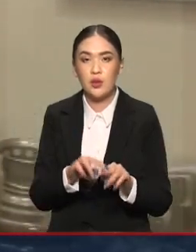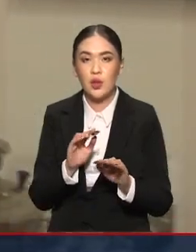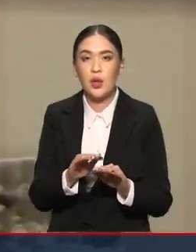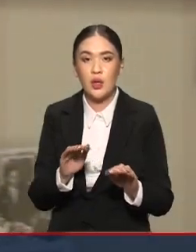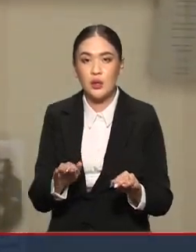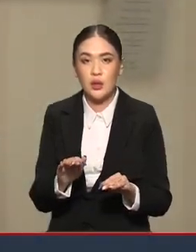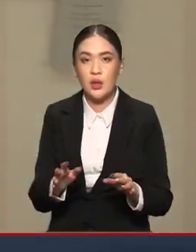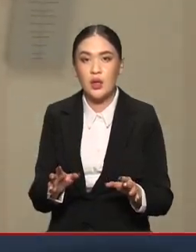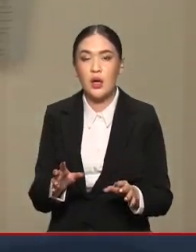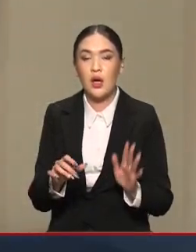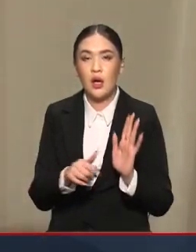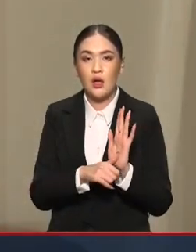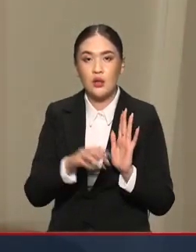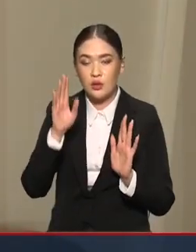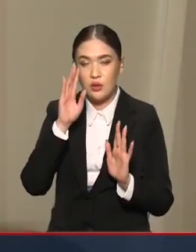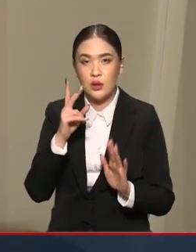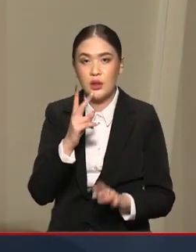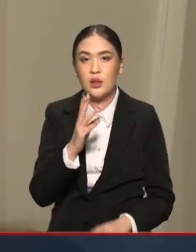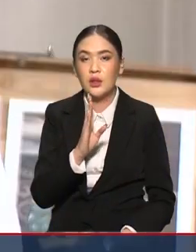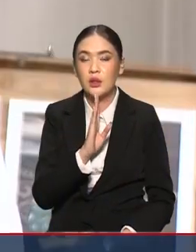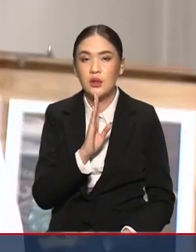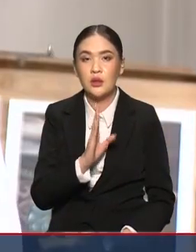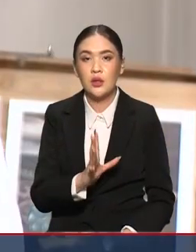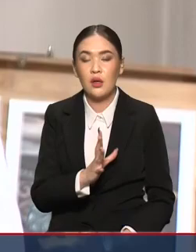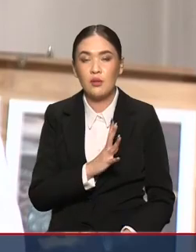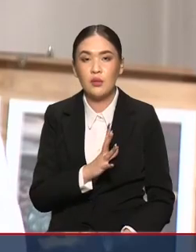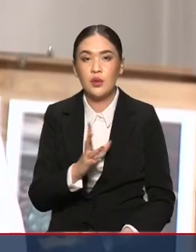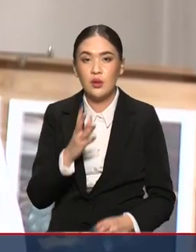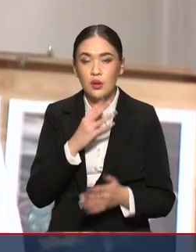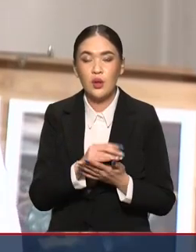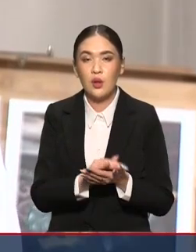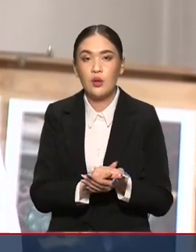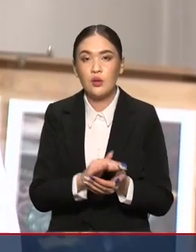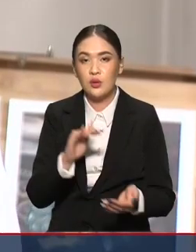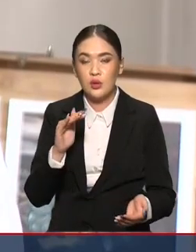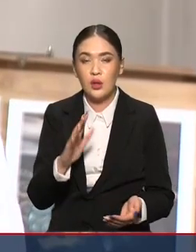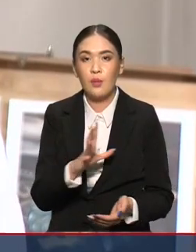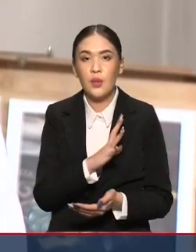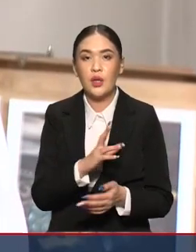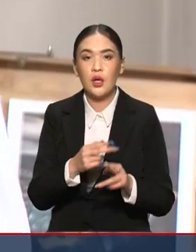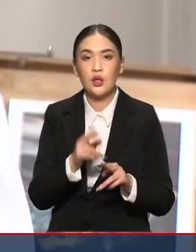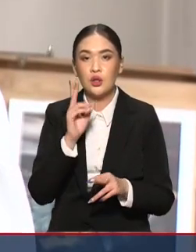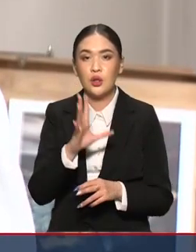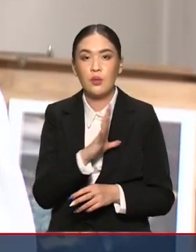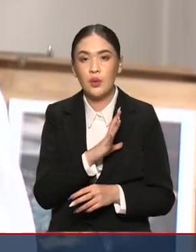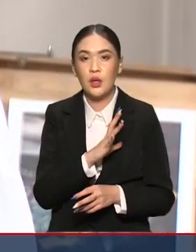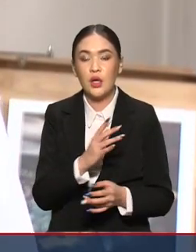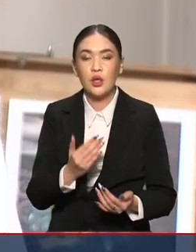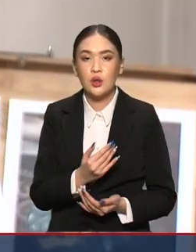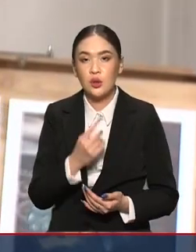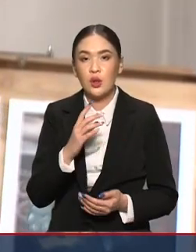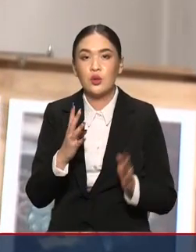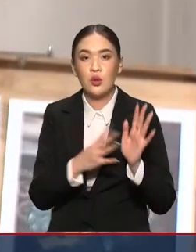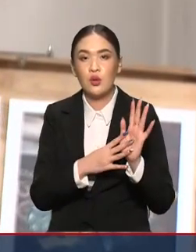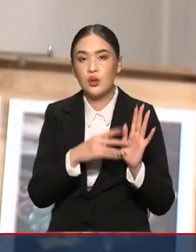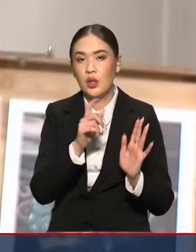шағасымен 6 ұл 2 қыз өзінен туған өсірген, және бір жақындары жетім қалған қызды алған, сонымен 9 баланы